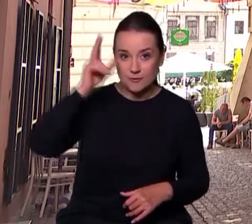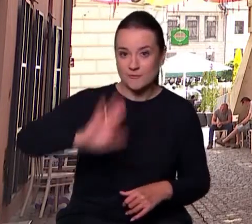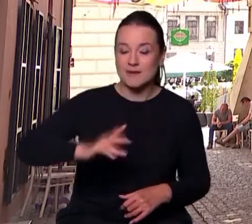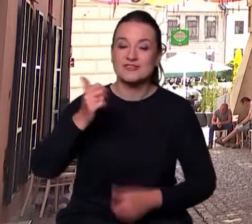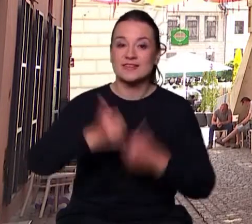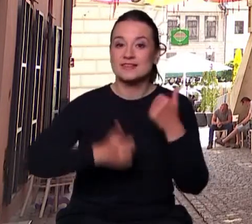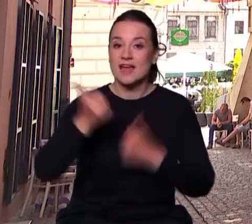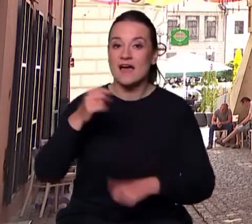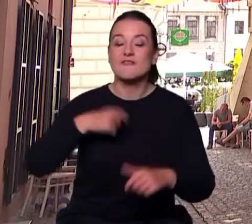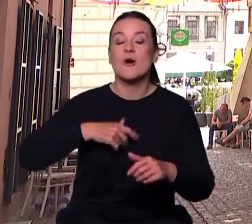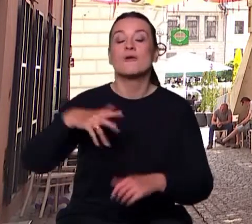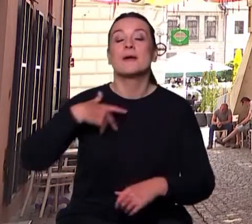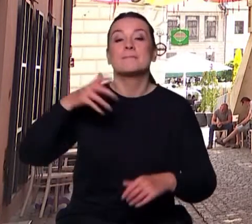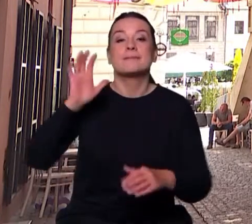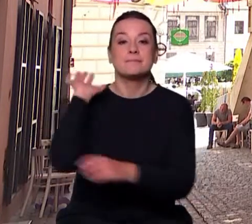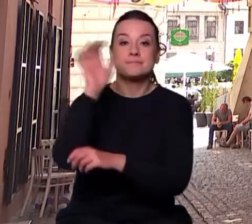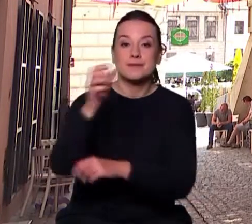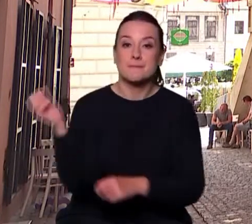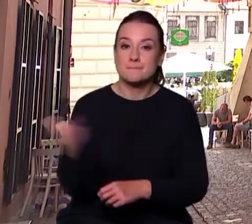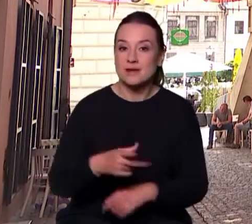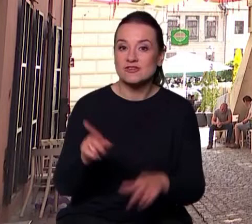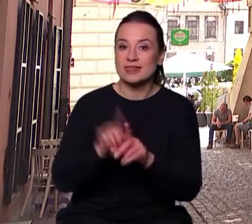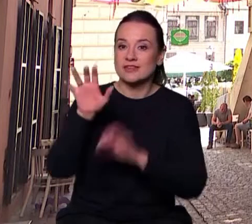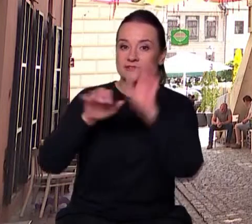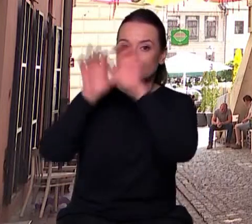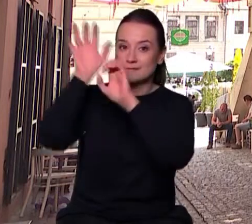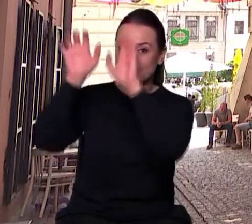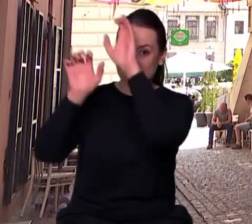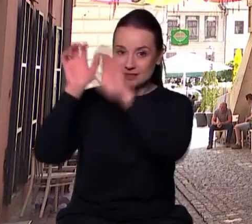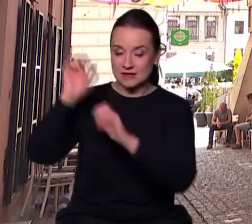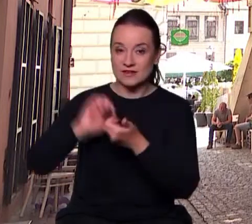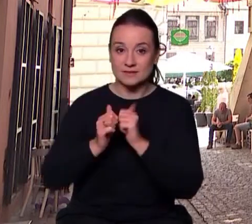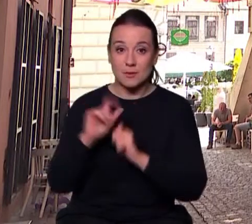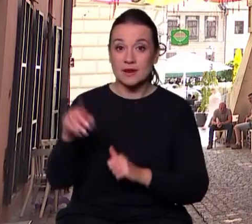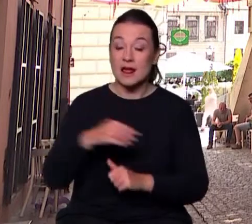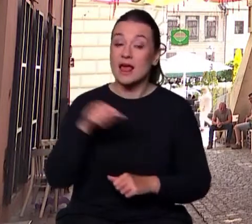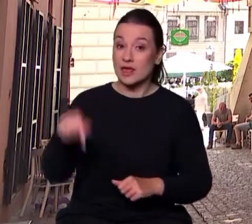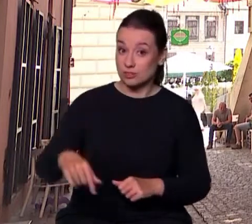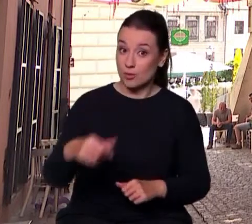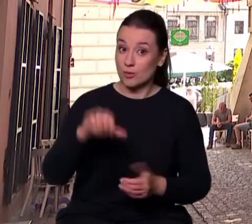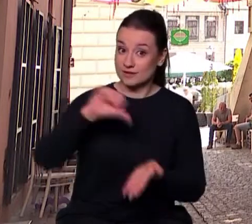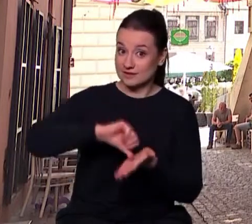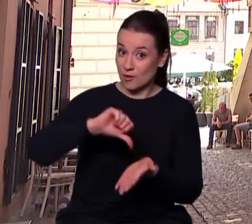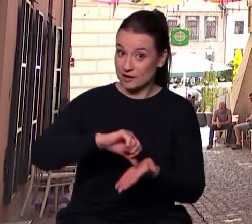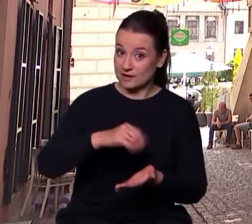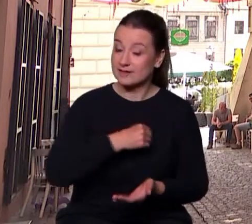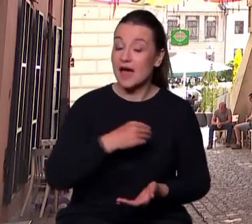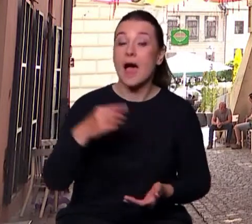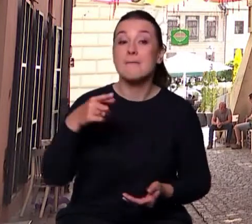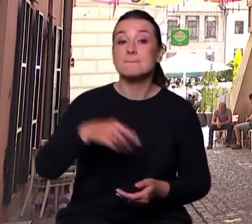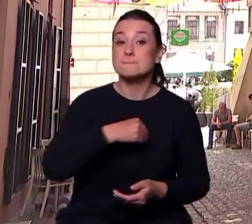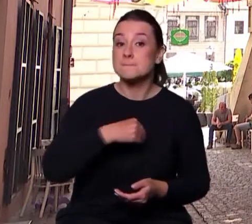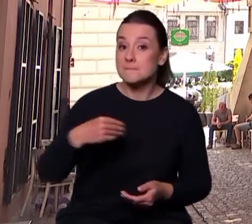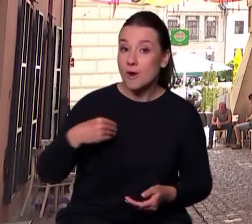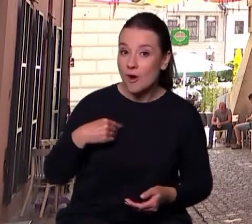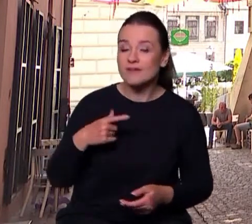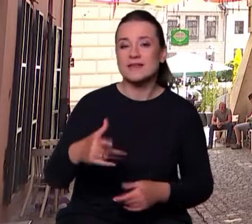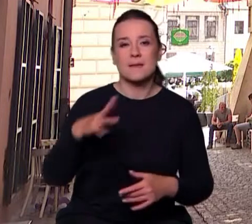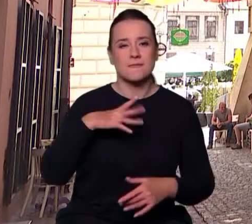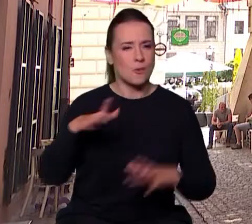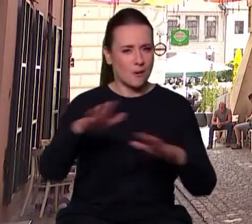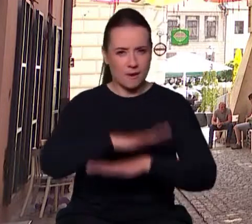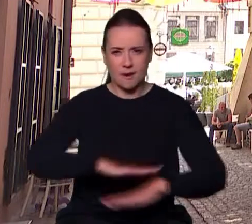zawody w piłce ręcznej plażowej czy we wspinaczce sportowej. Jak na polską stolicę ciepła przystało, Tarnów przywitał nas upałem i pierwszymi